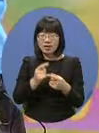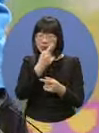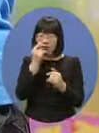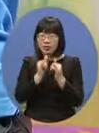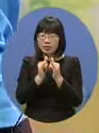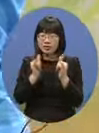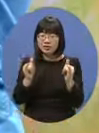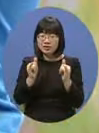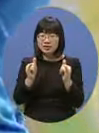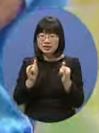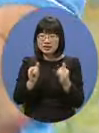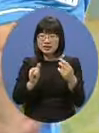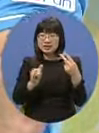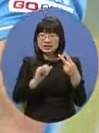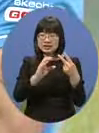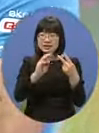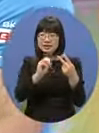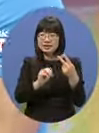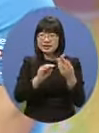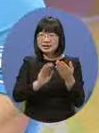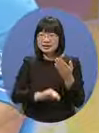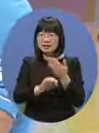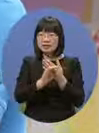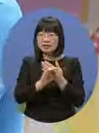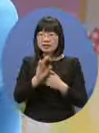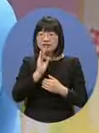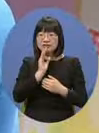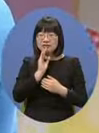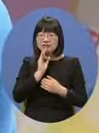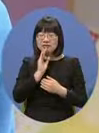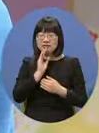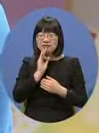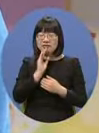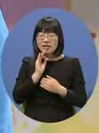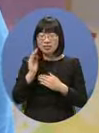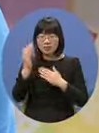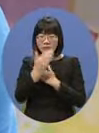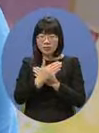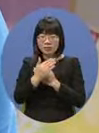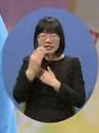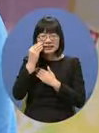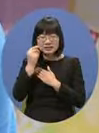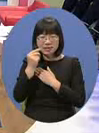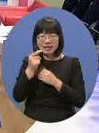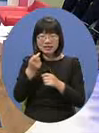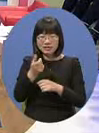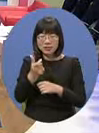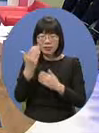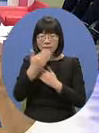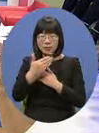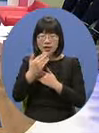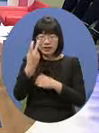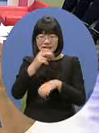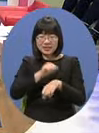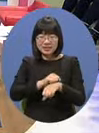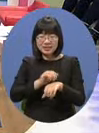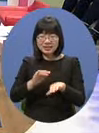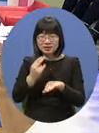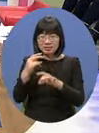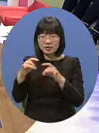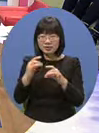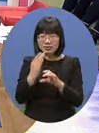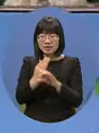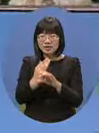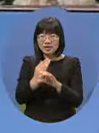본인이 2cm 이하다. 네. 그러면 정말 체지방이 적고 몸매 관리를 잘한 네, 그런 체형이시고요. 방금 생방송 중이어가지고